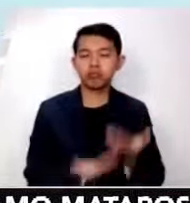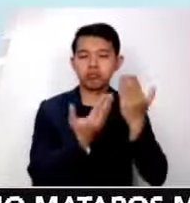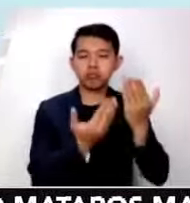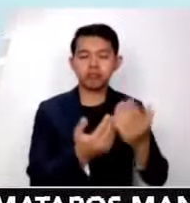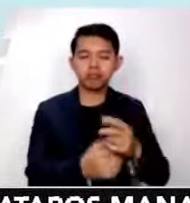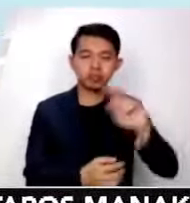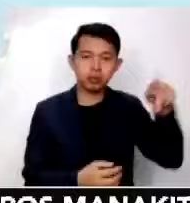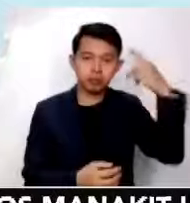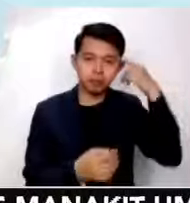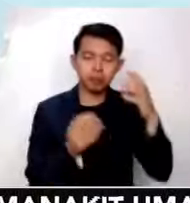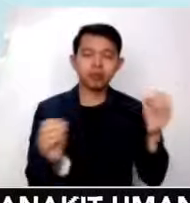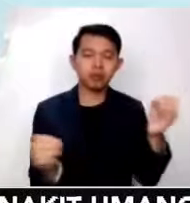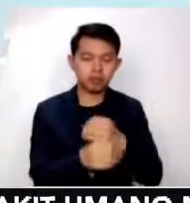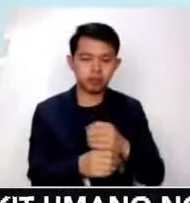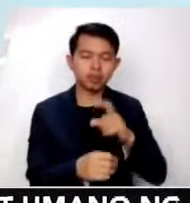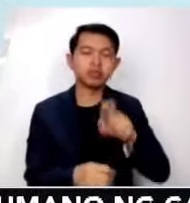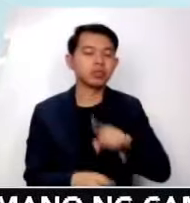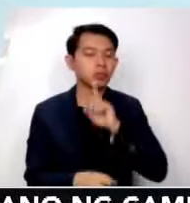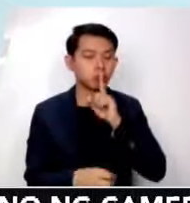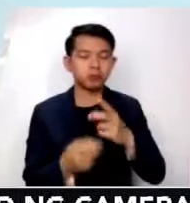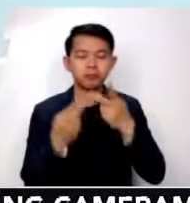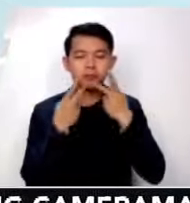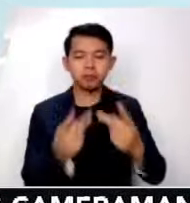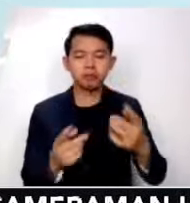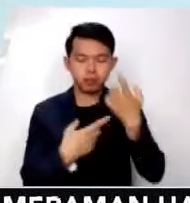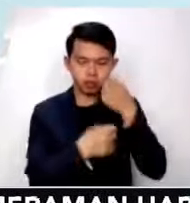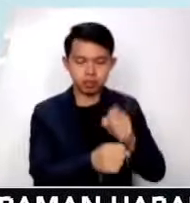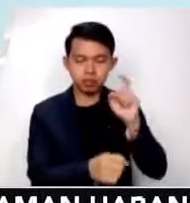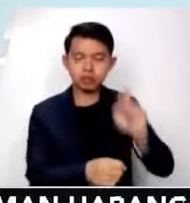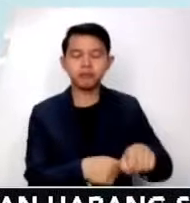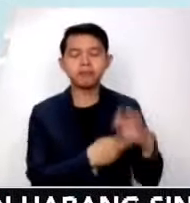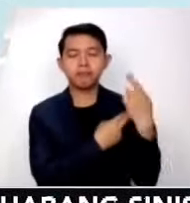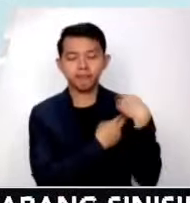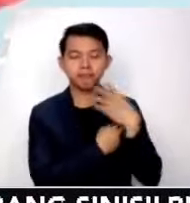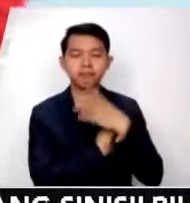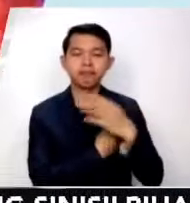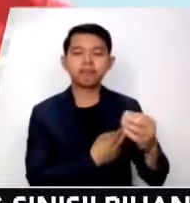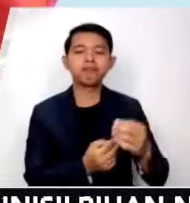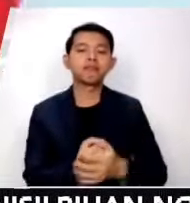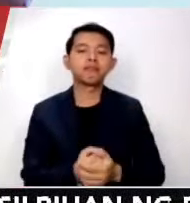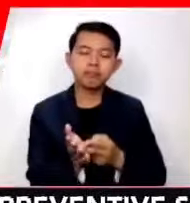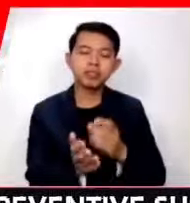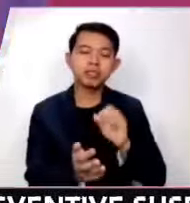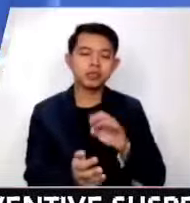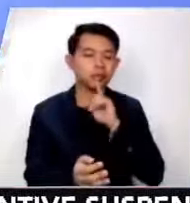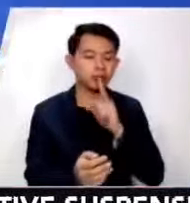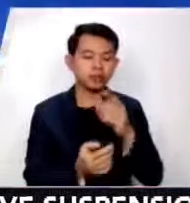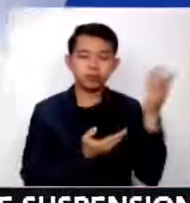trust at dapat daw responsable at may integridad ang mga magsisilbi sa gobyerno.